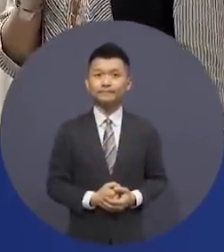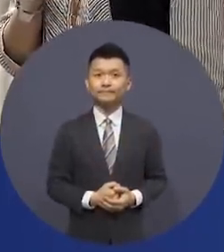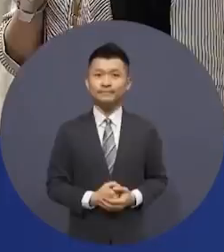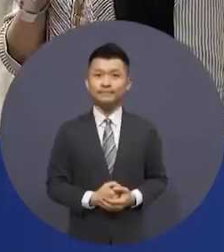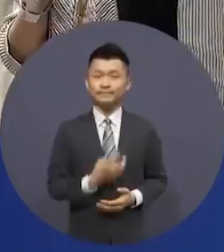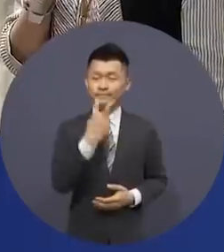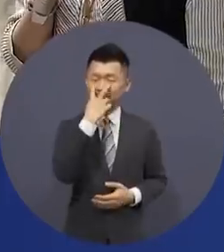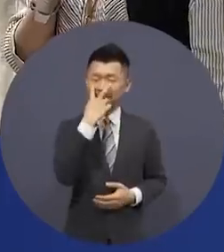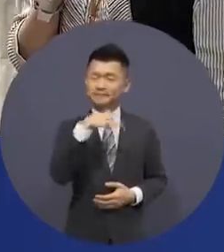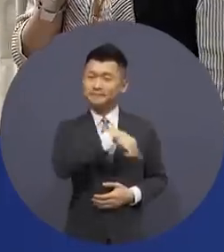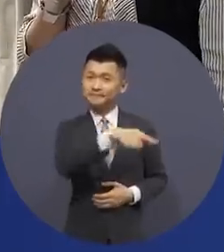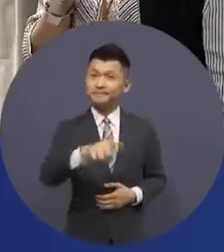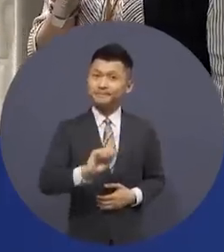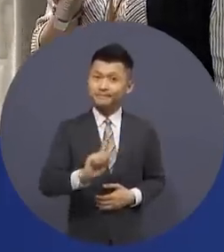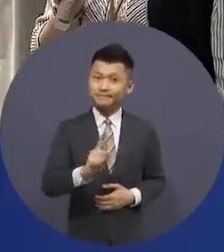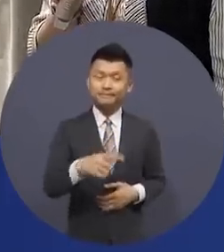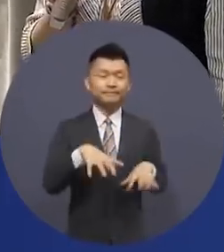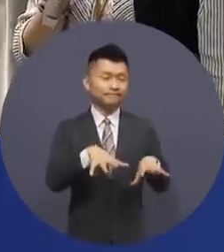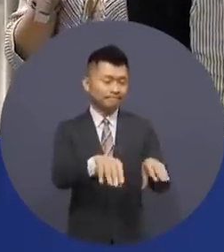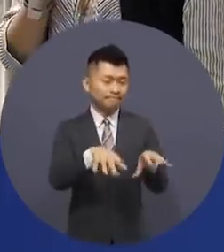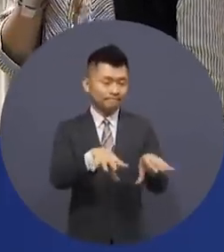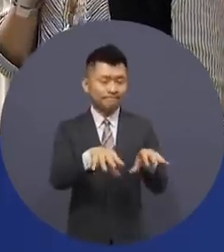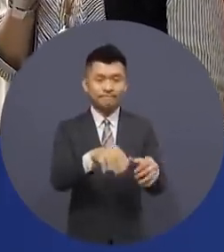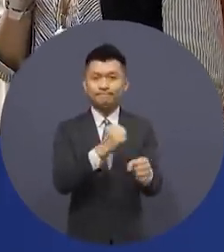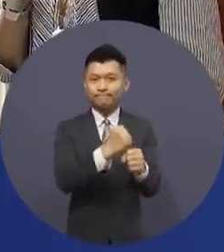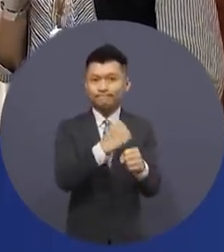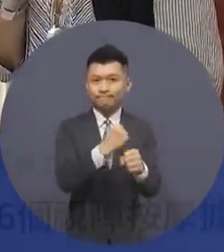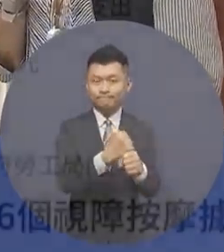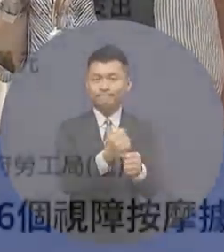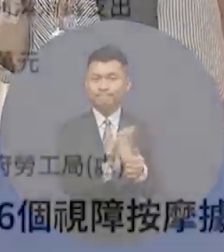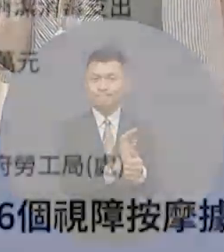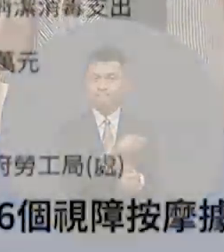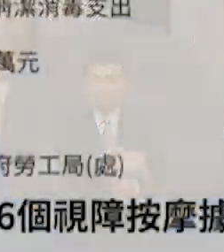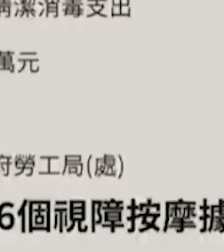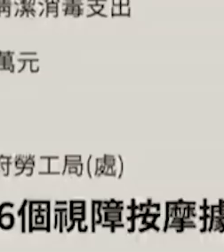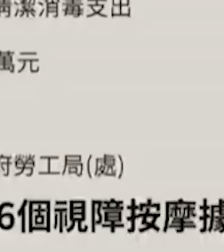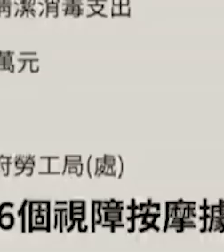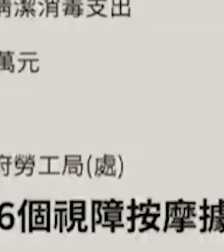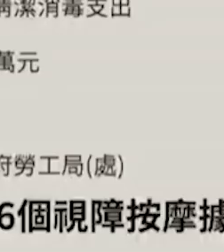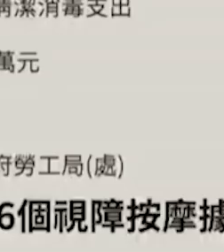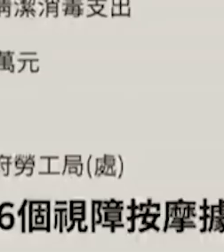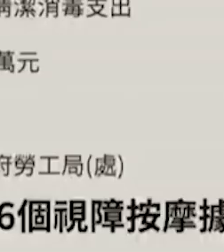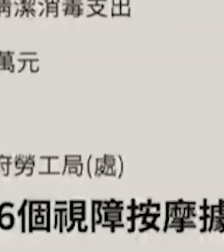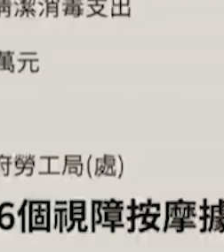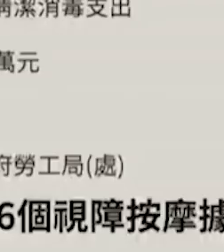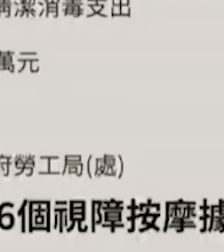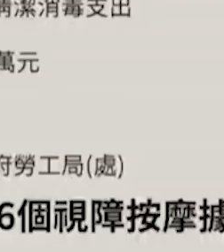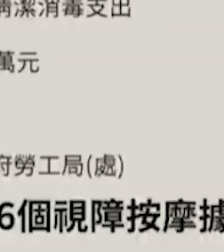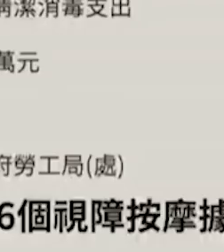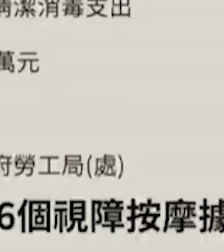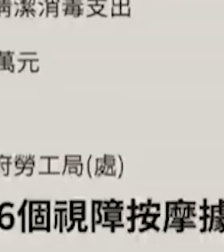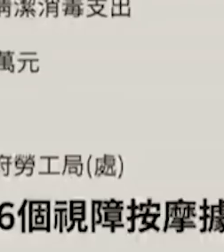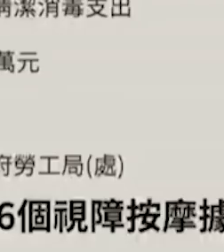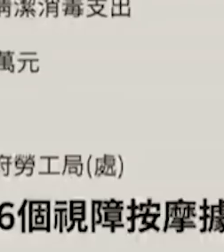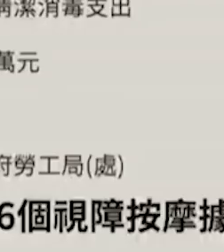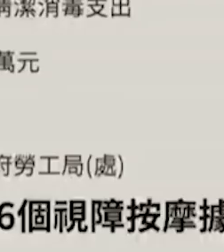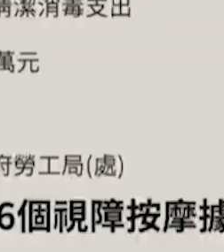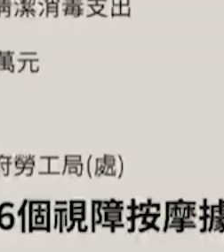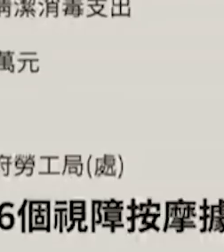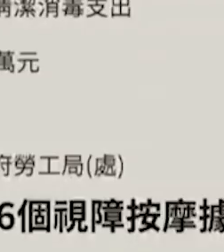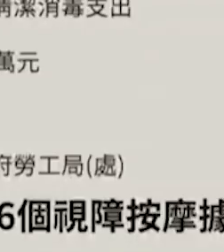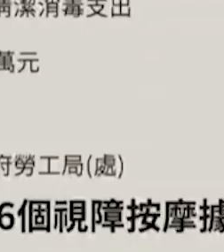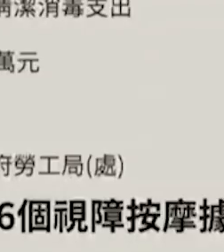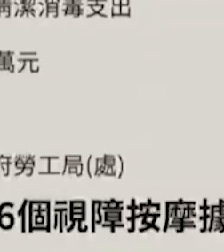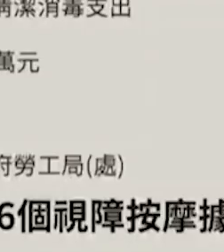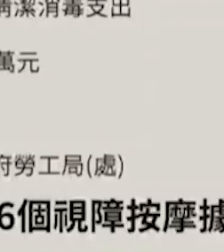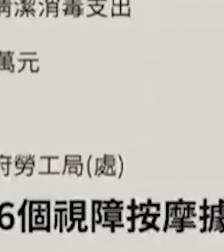有关视障者从事按摩工作的这个部分哦，就是我们都知道，其实按摩业是竞争产业，它也是在这